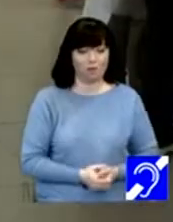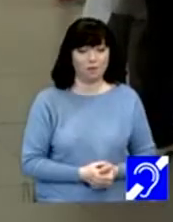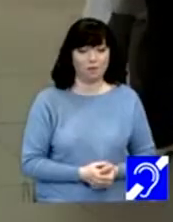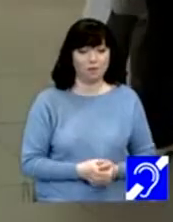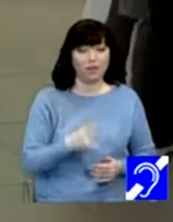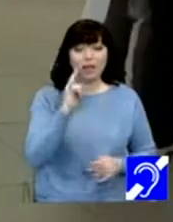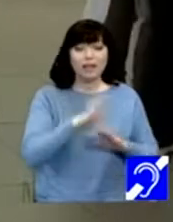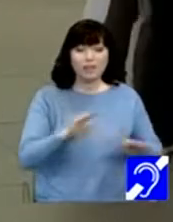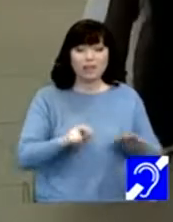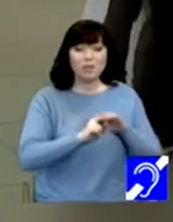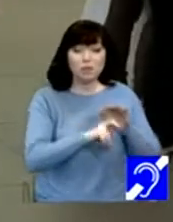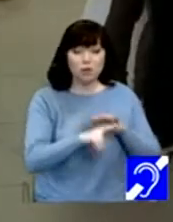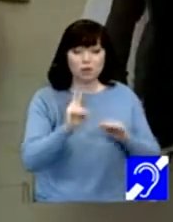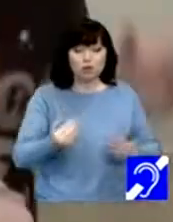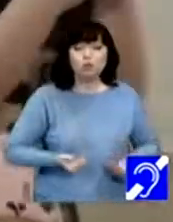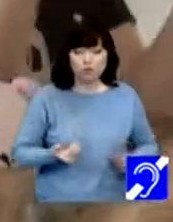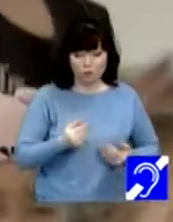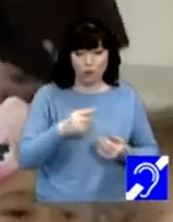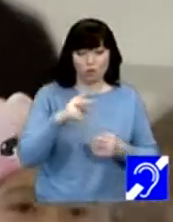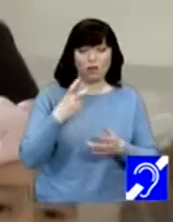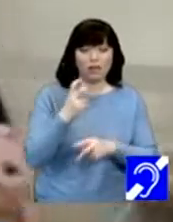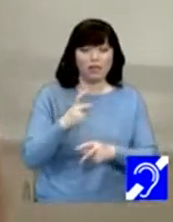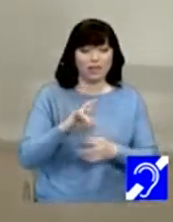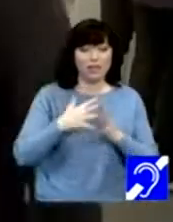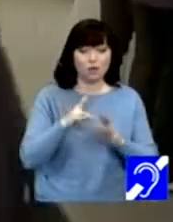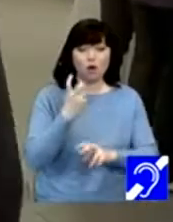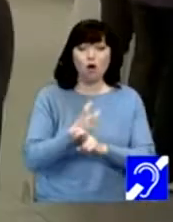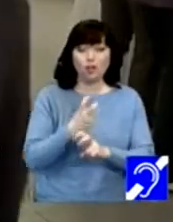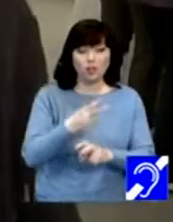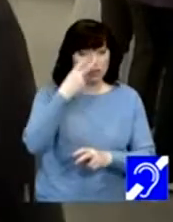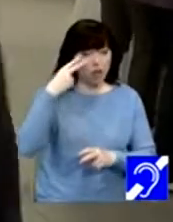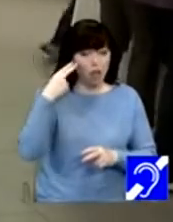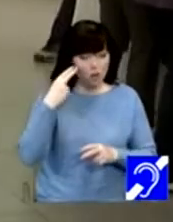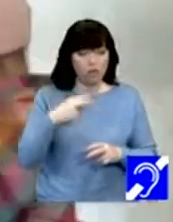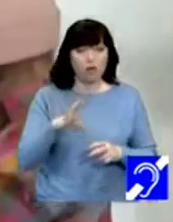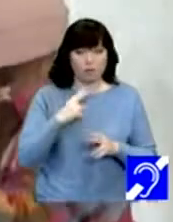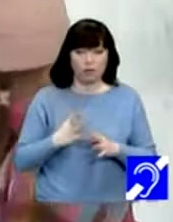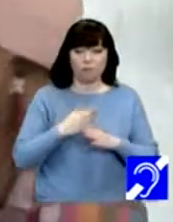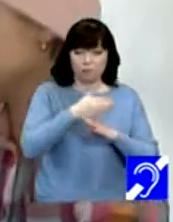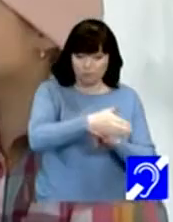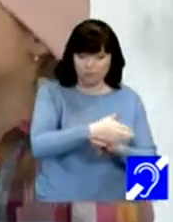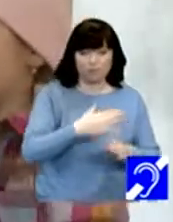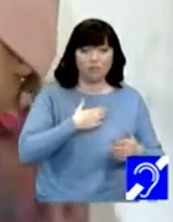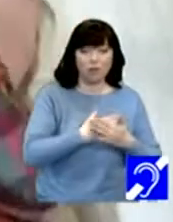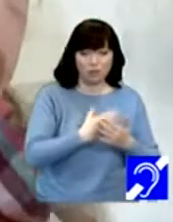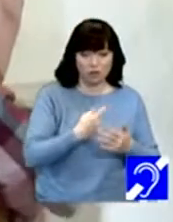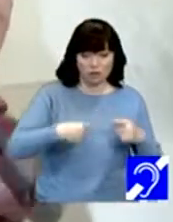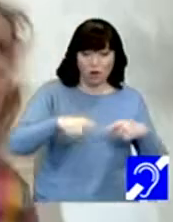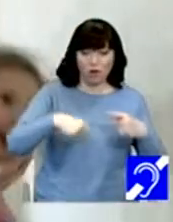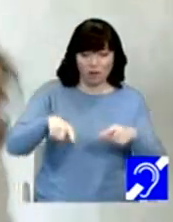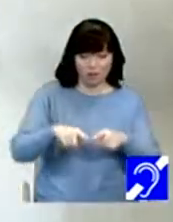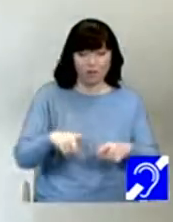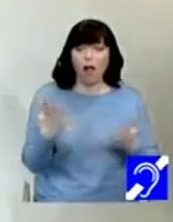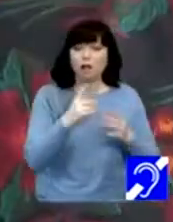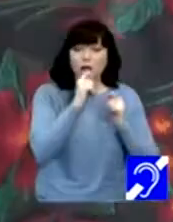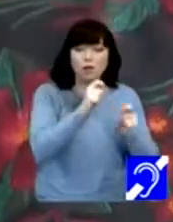Copiii refugiaților cazați în complexul turistic din satul Costești au primit vizita voluntarilor de la organizația non-guvernamentală HELP. Ce daruri